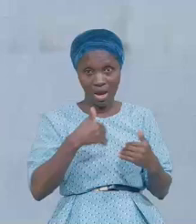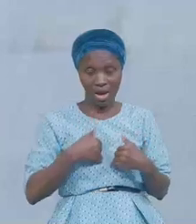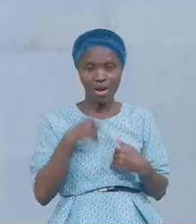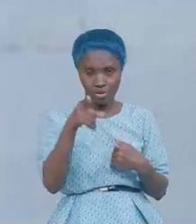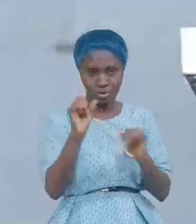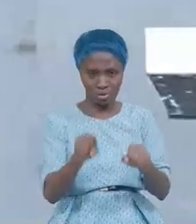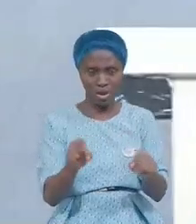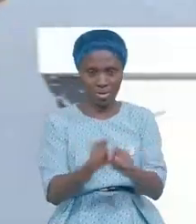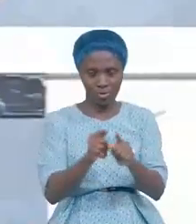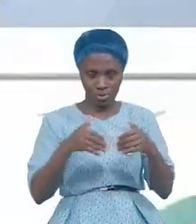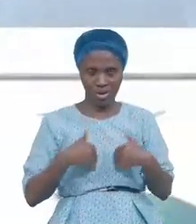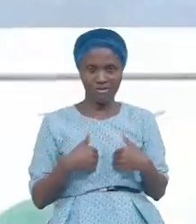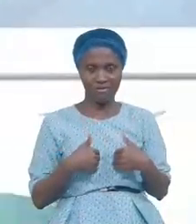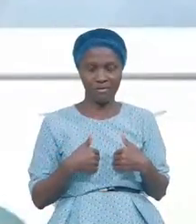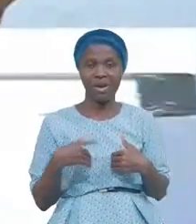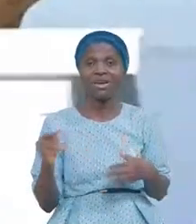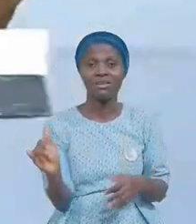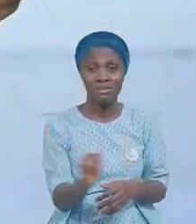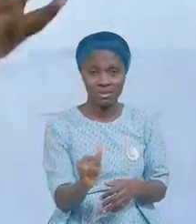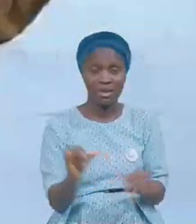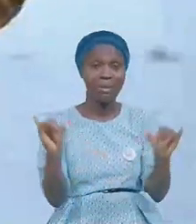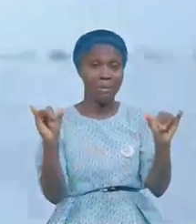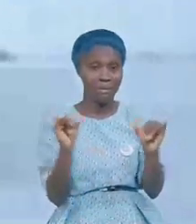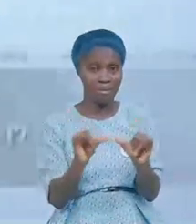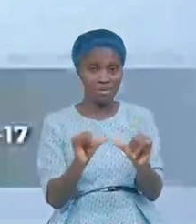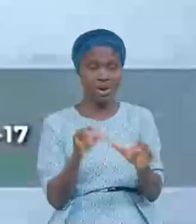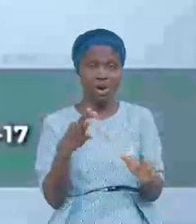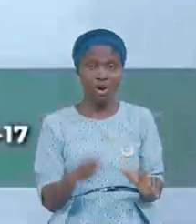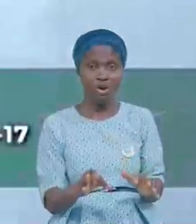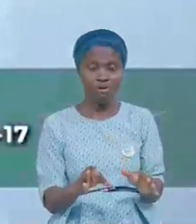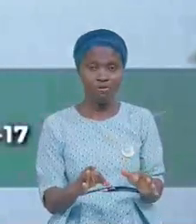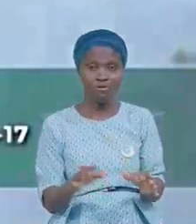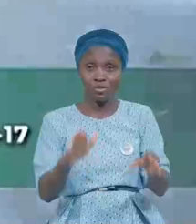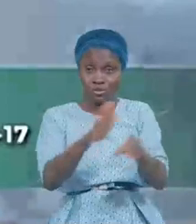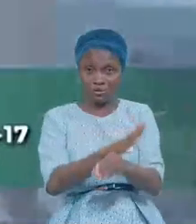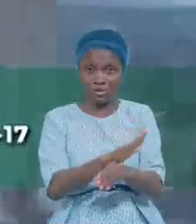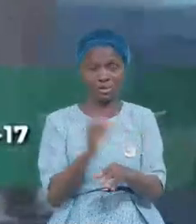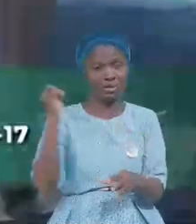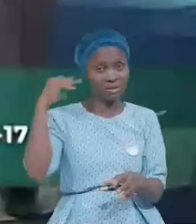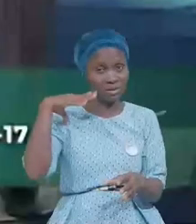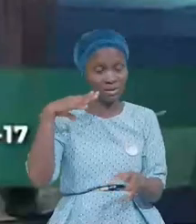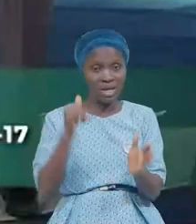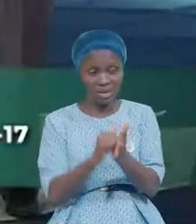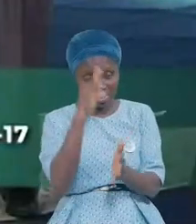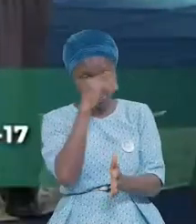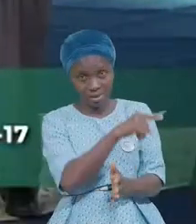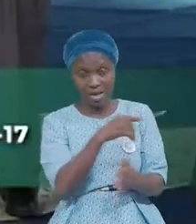l'avoir. La même mesure de grâce suffisante qu'il a, tu peux